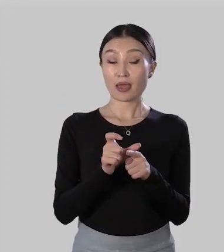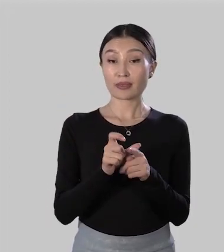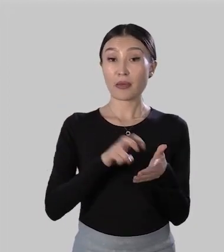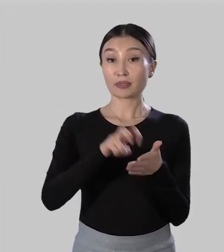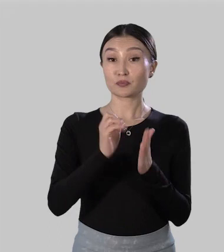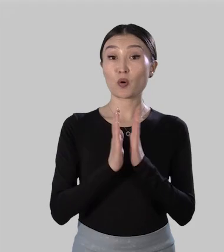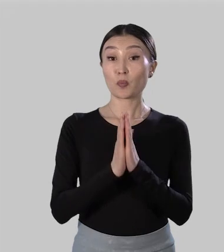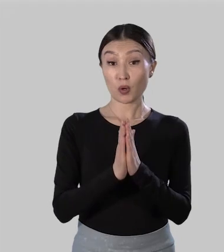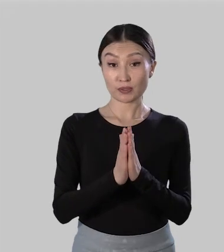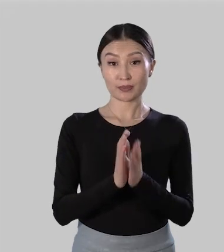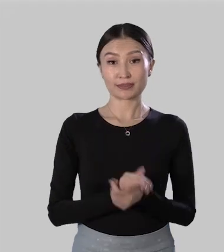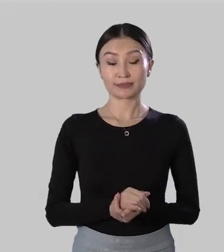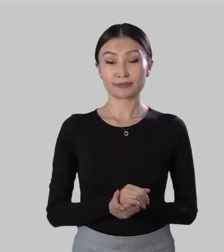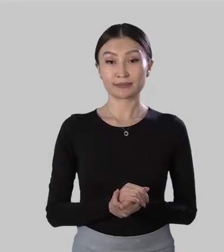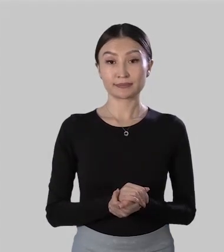Это письмо просьба.